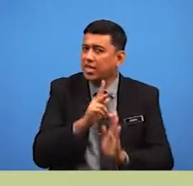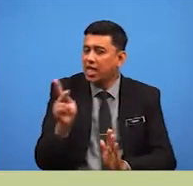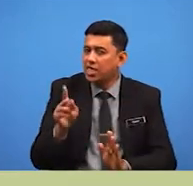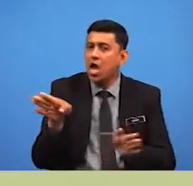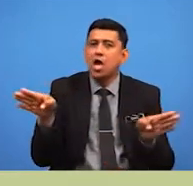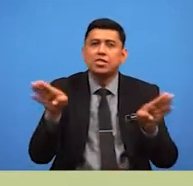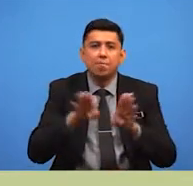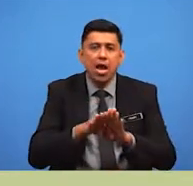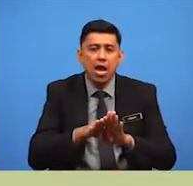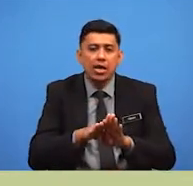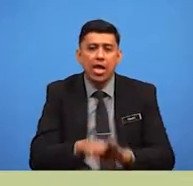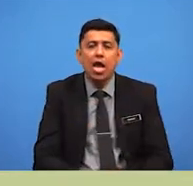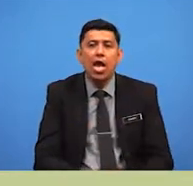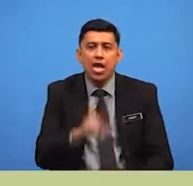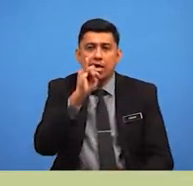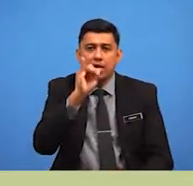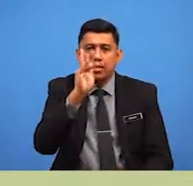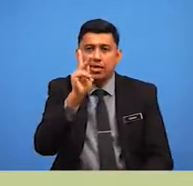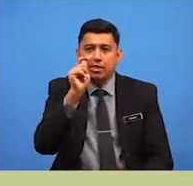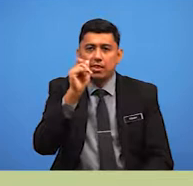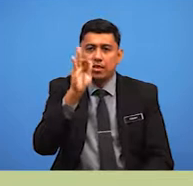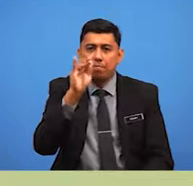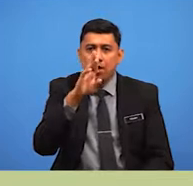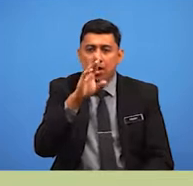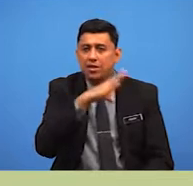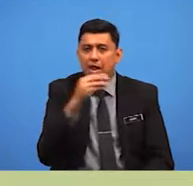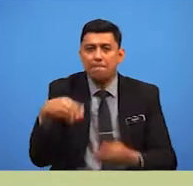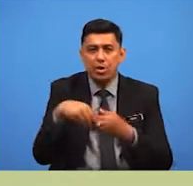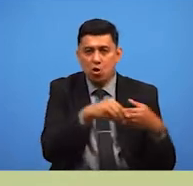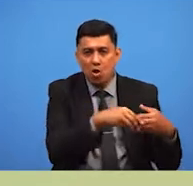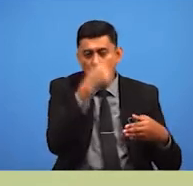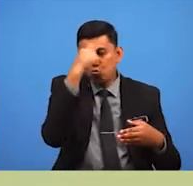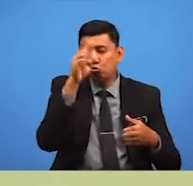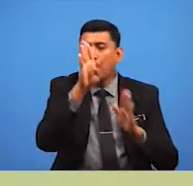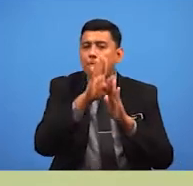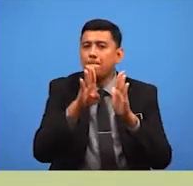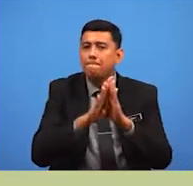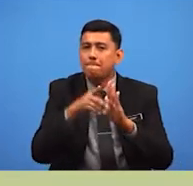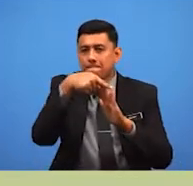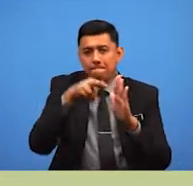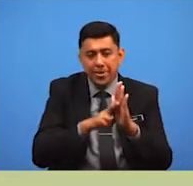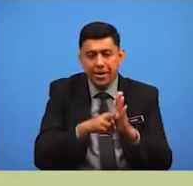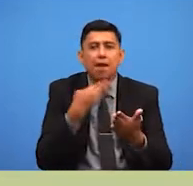jadikannya sebagai iktibar dan pedoman untuk memperbaiki